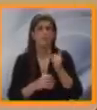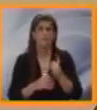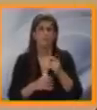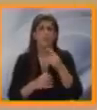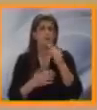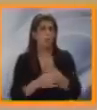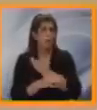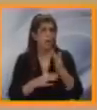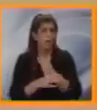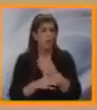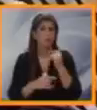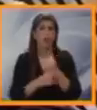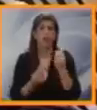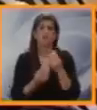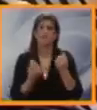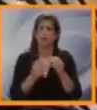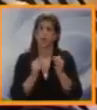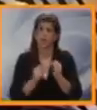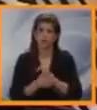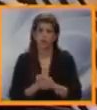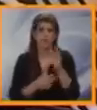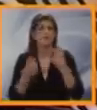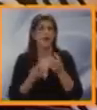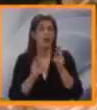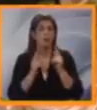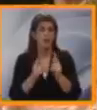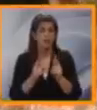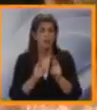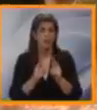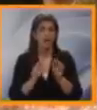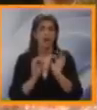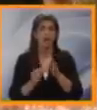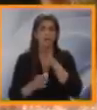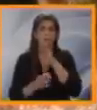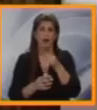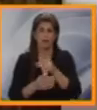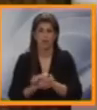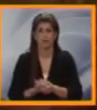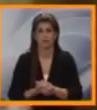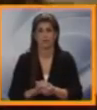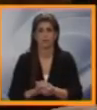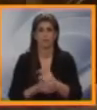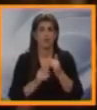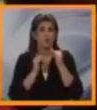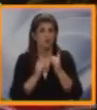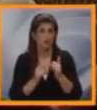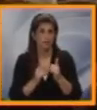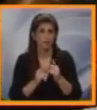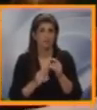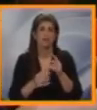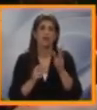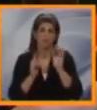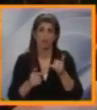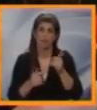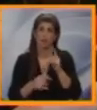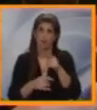הקיבוצים החליטו לחשוף את הנתונים הקשים ולחפש דרך להתמודד עם החשיפה לתופעה הקשה שהגיעה, כן כן,